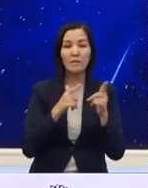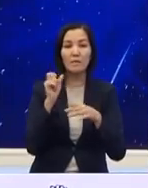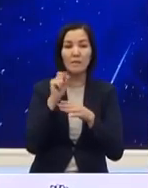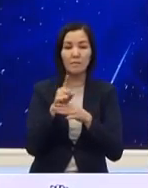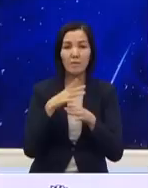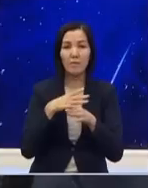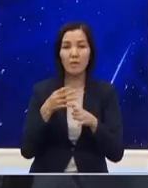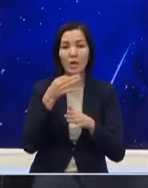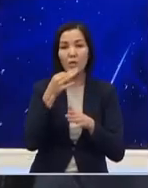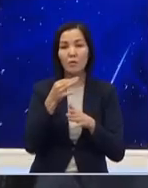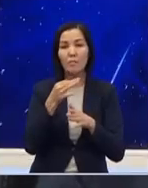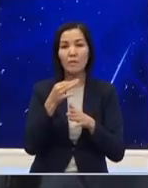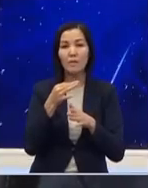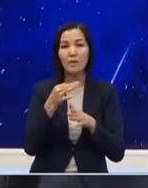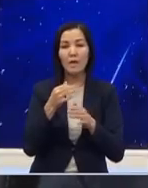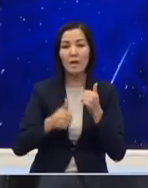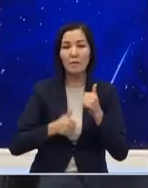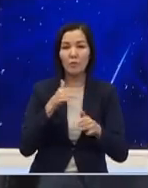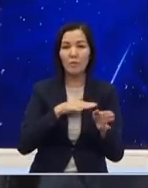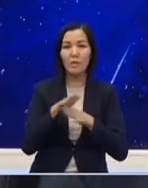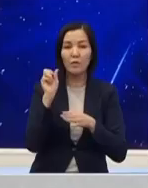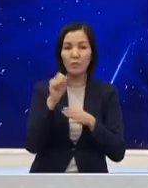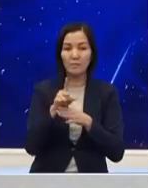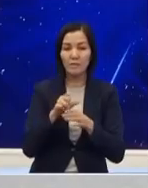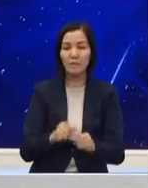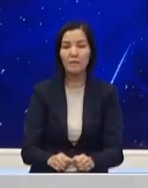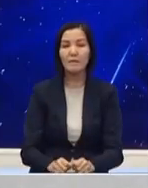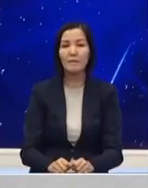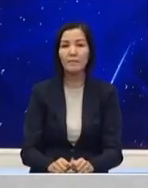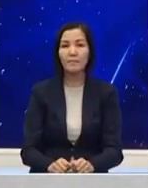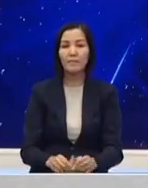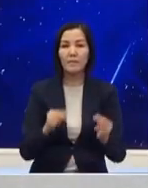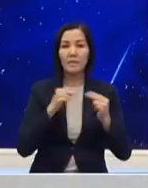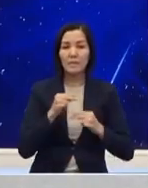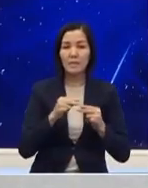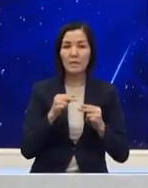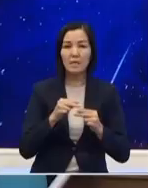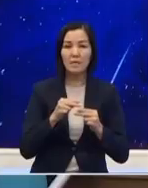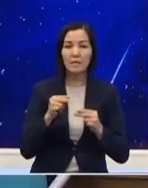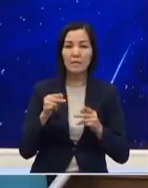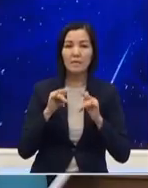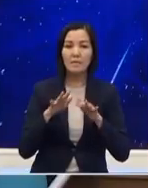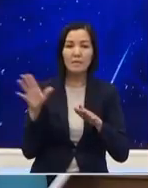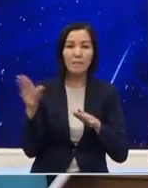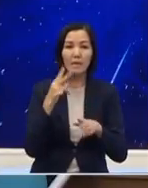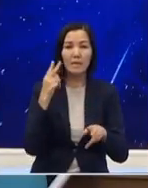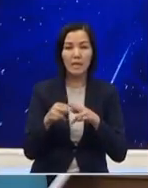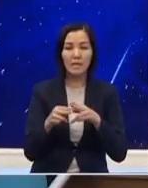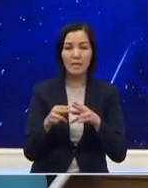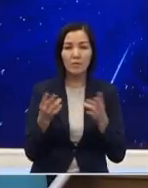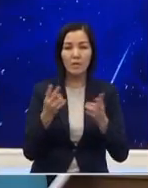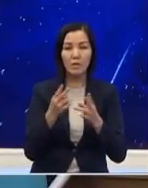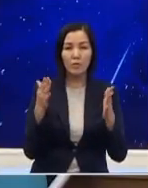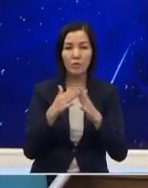облыс әкімі жауаптыларға бұл істі абыроймен атқаруды міндеттеді. Деген жұмыстардың бәрін бітіріп қойдым, фок закончит. Ана